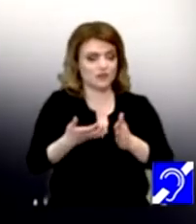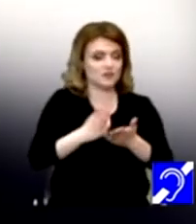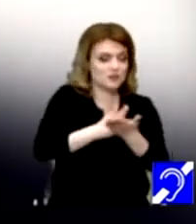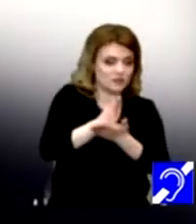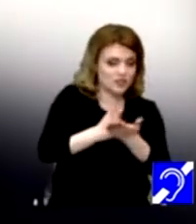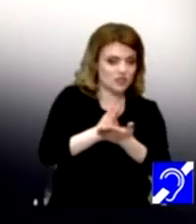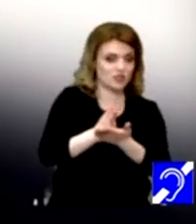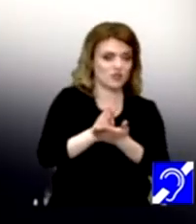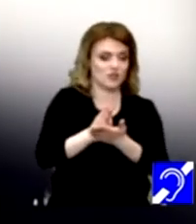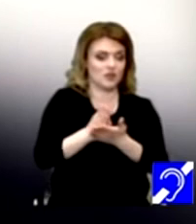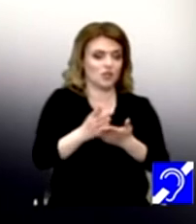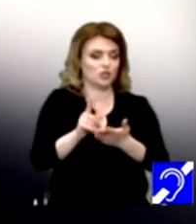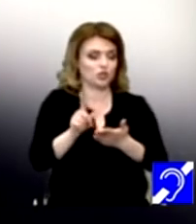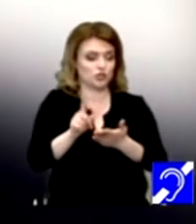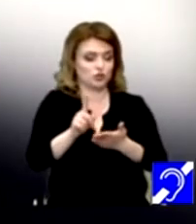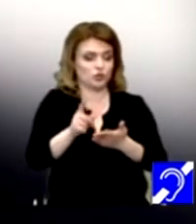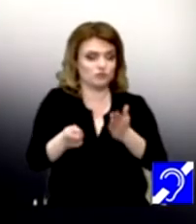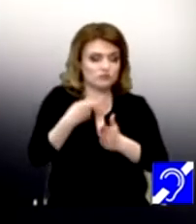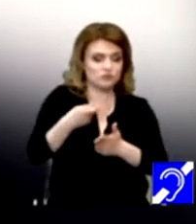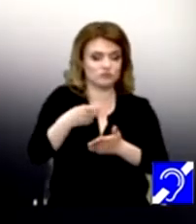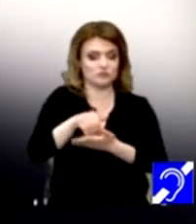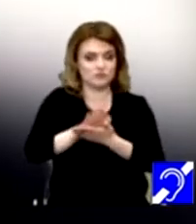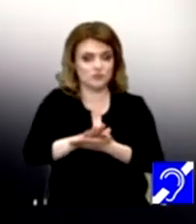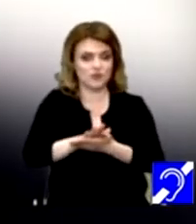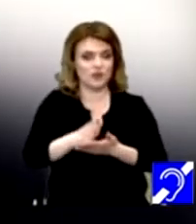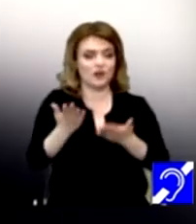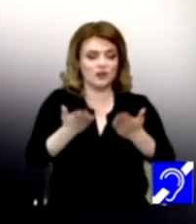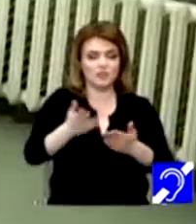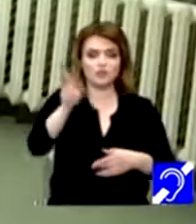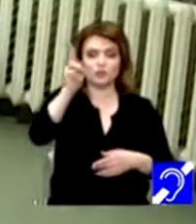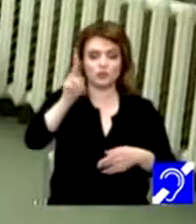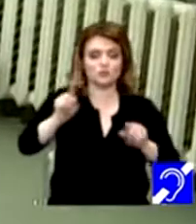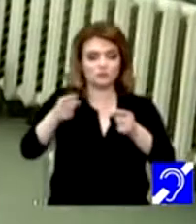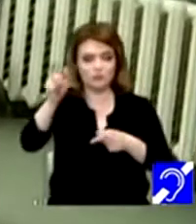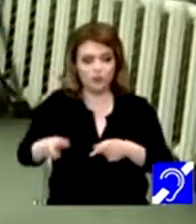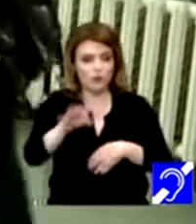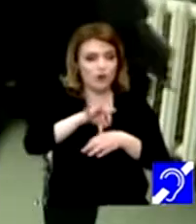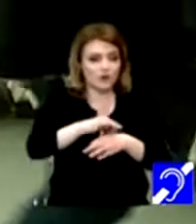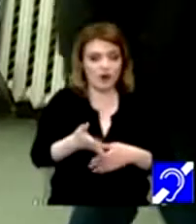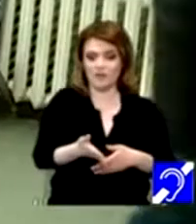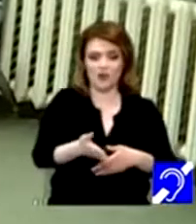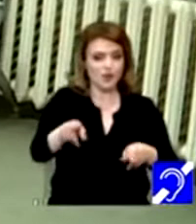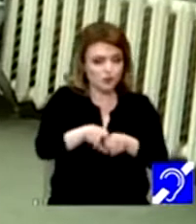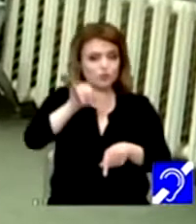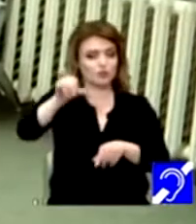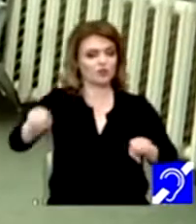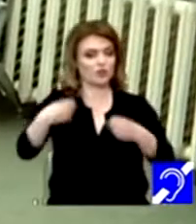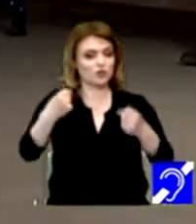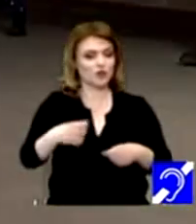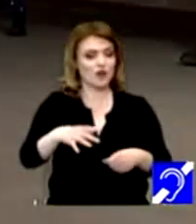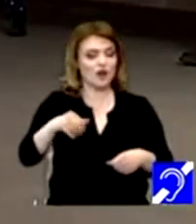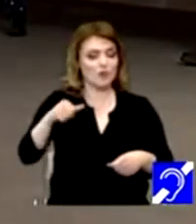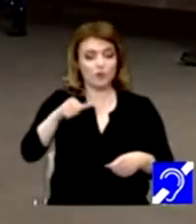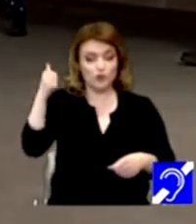și pentru stabilirea diagnosticului atunci când un deținut este bolnav. Potrivit raportului, anul trecut a fost încălcat